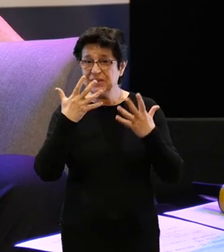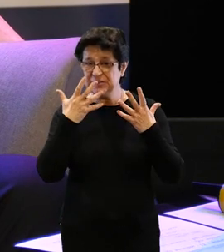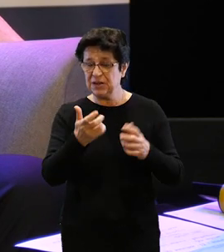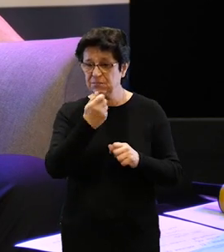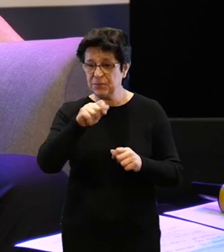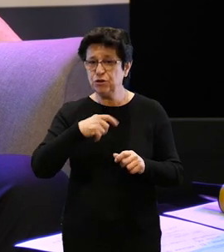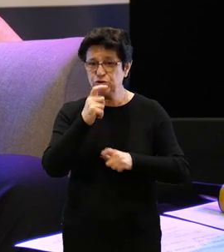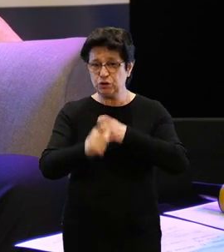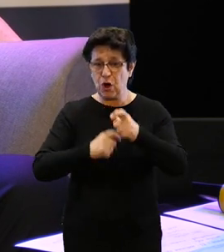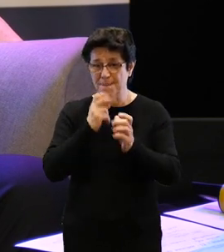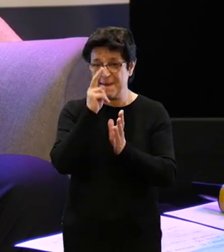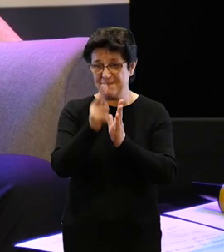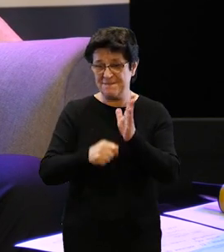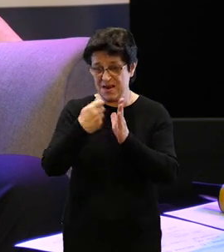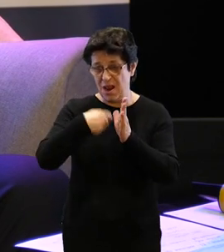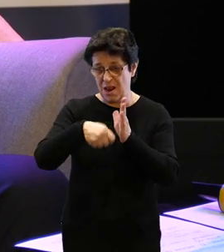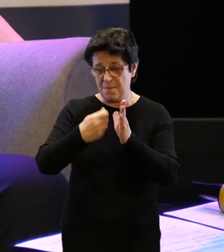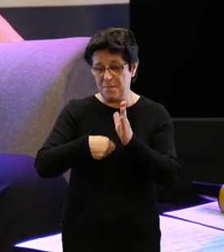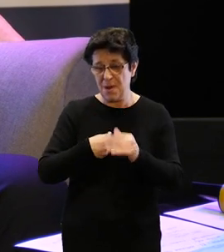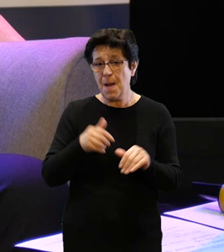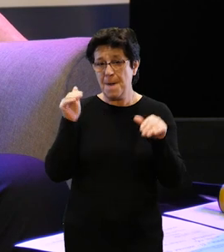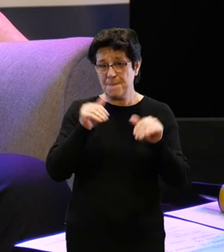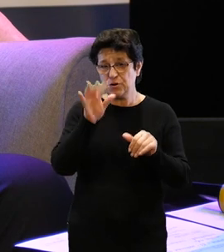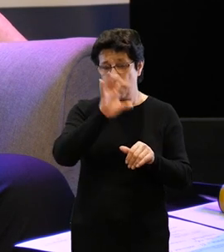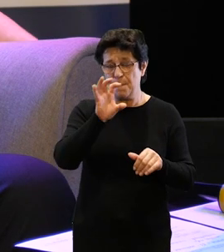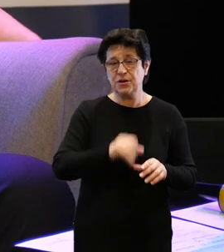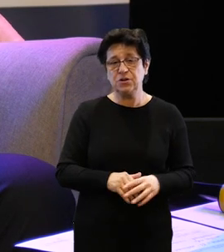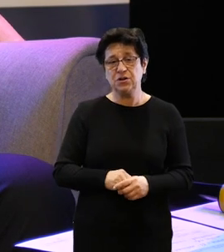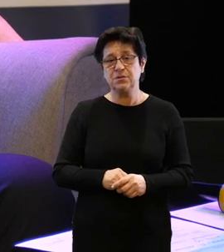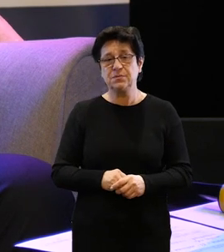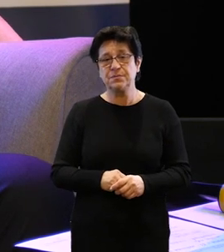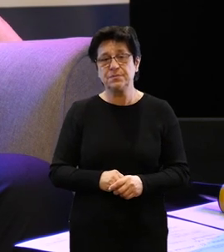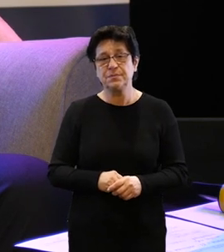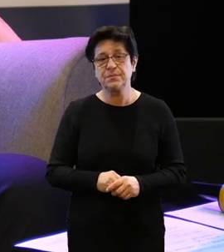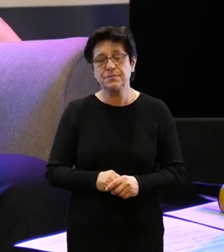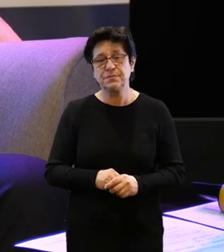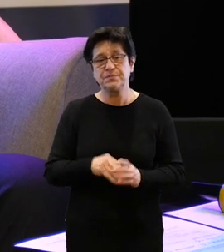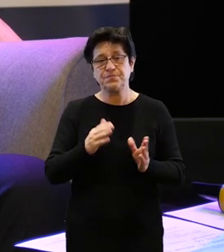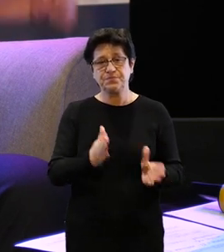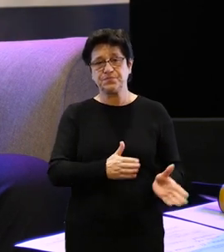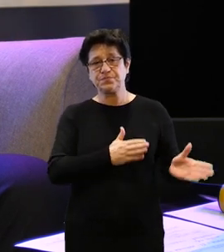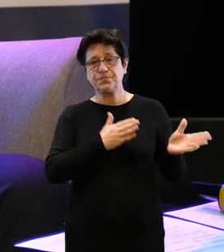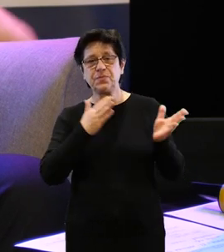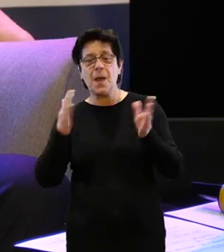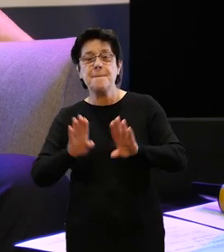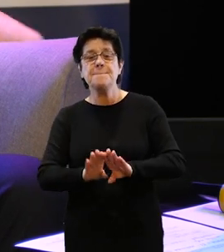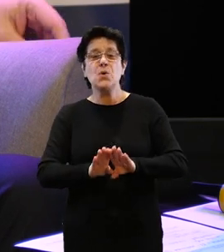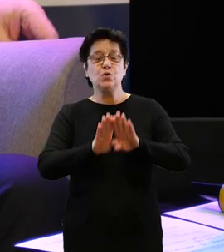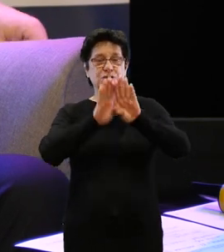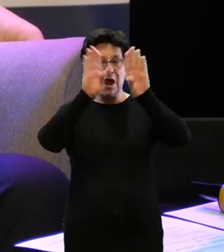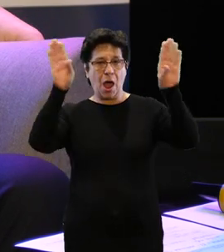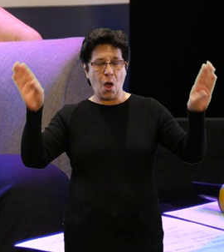nakręcę na ten film na o tym film i będzie go można obejrzeć znowu no tutaj mamy znowu muzeum w Ostródzie No wiadomo